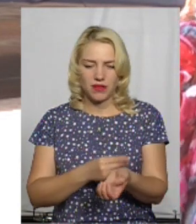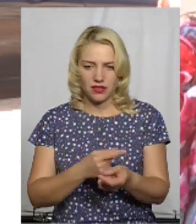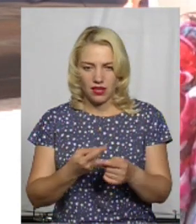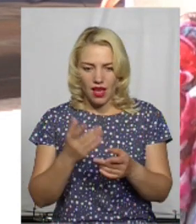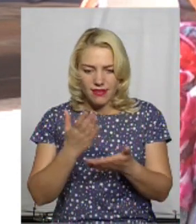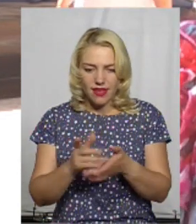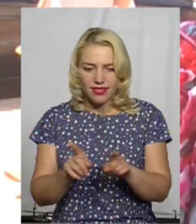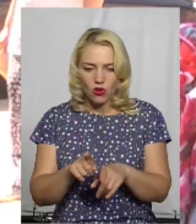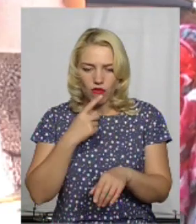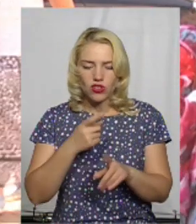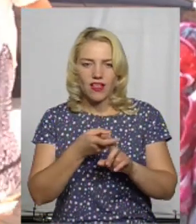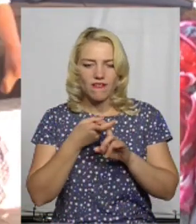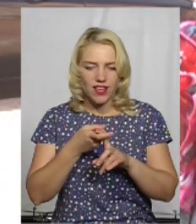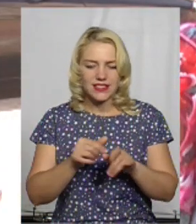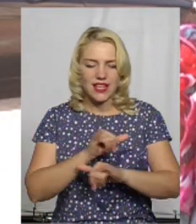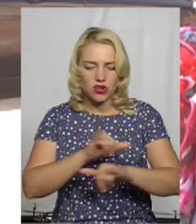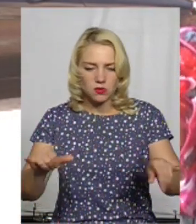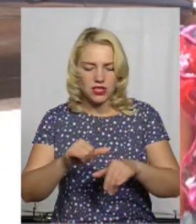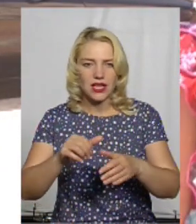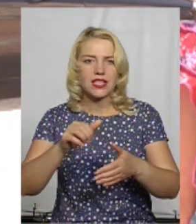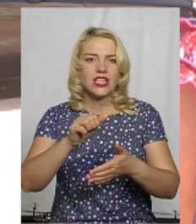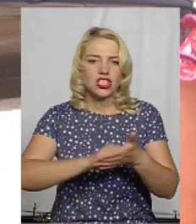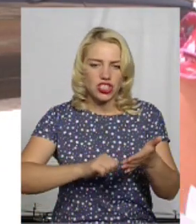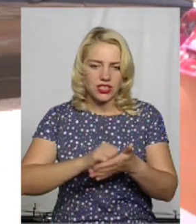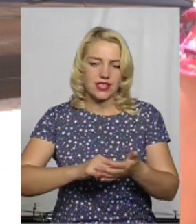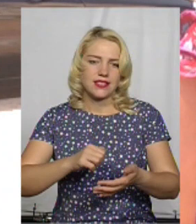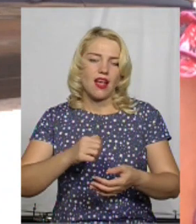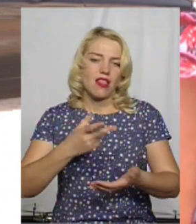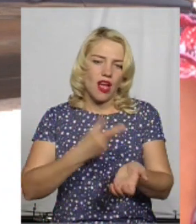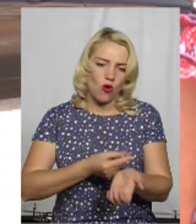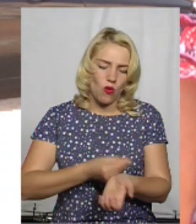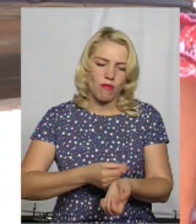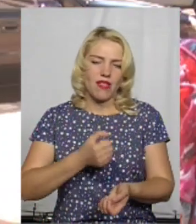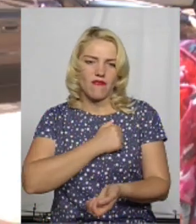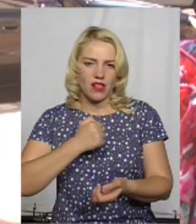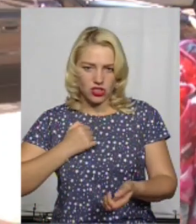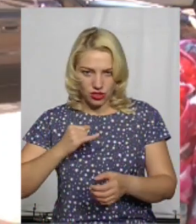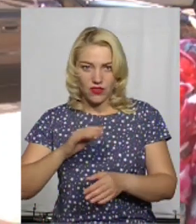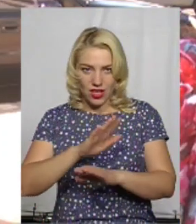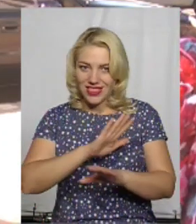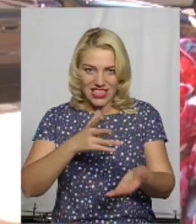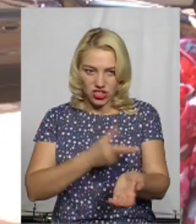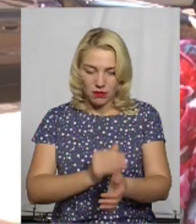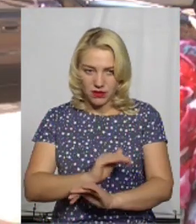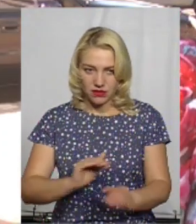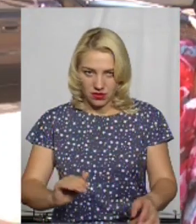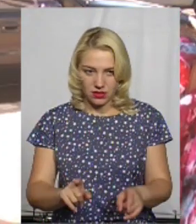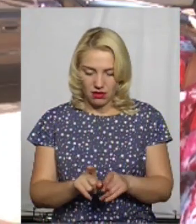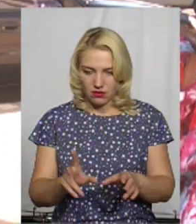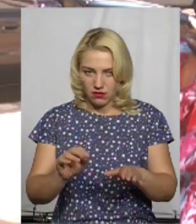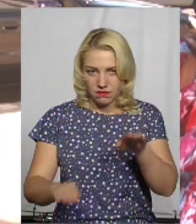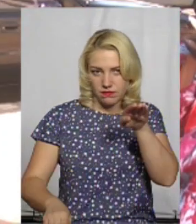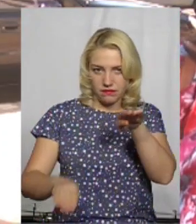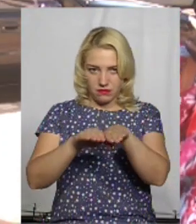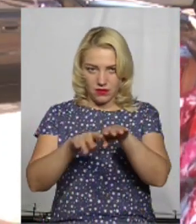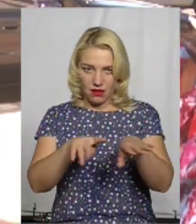серед наркоманів, алкашів і нещеплених дітей, прирівнюють до такої категорії. Зараз, наприклад, серед мам ми спілкуємося,